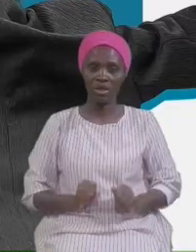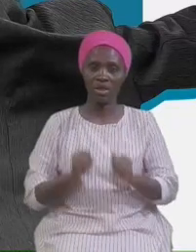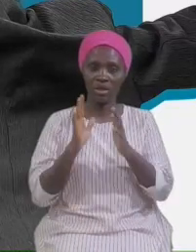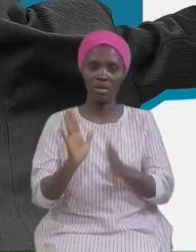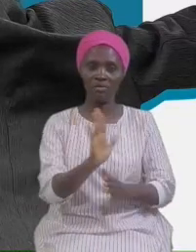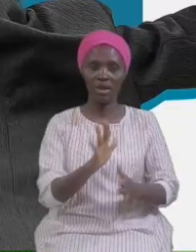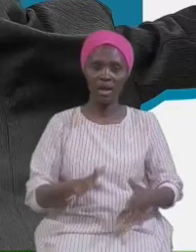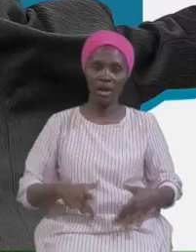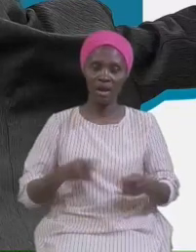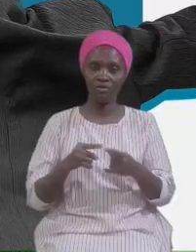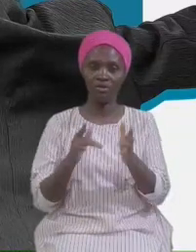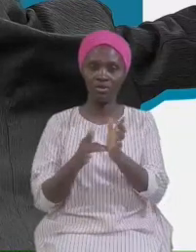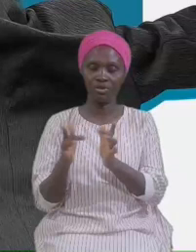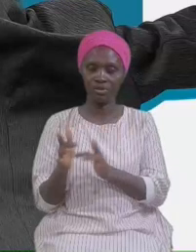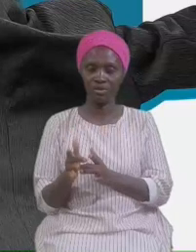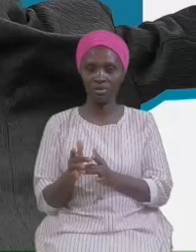+234 91 54 44 92 63.